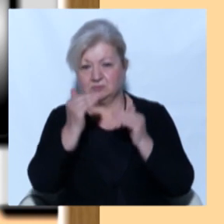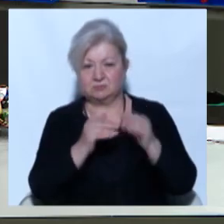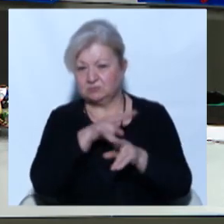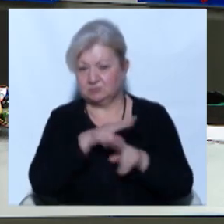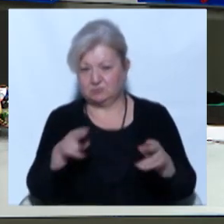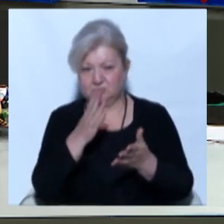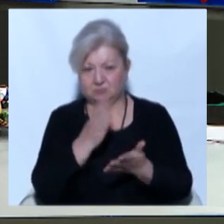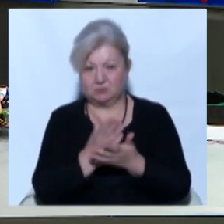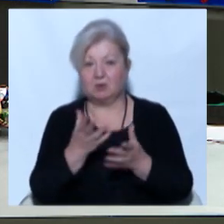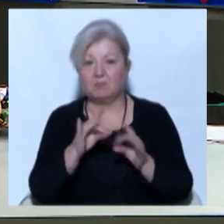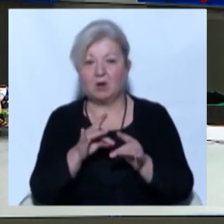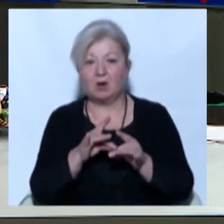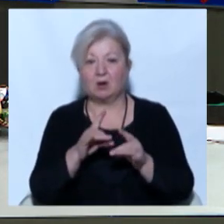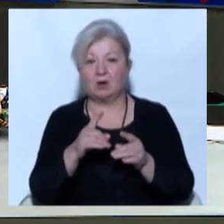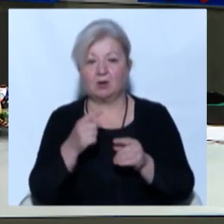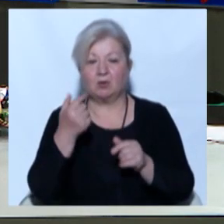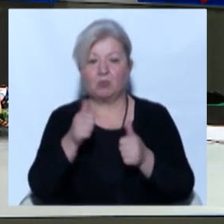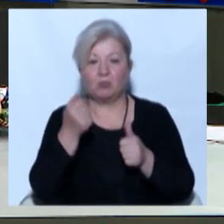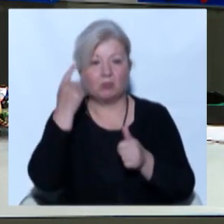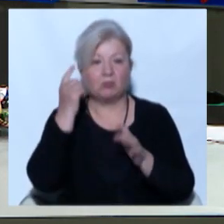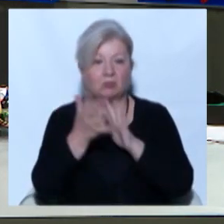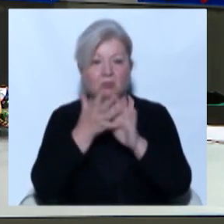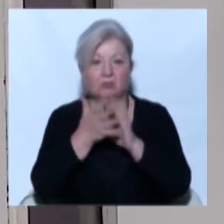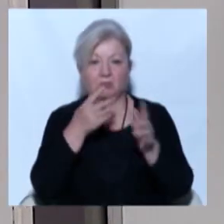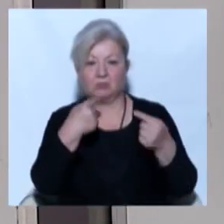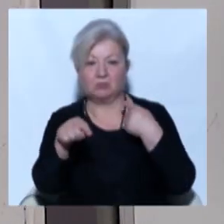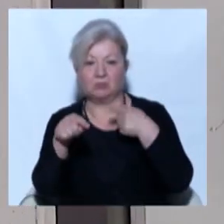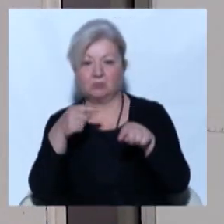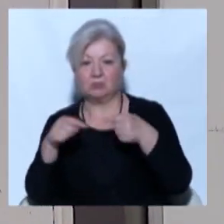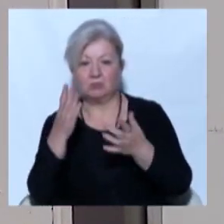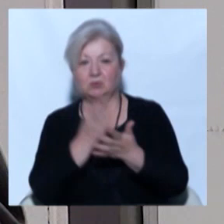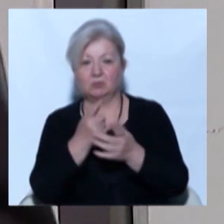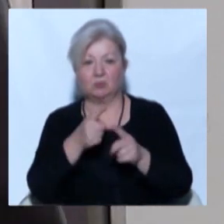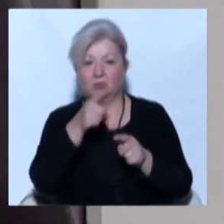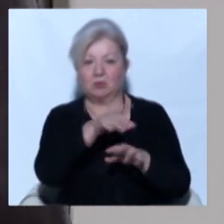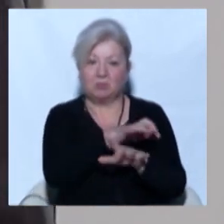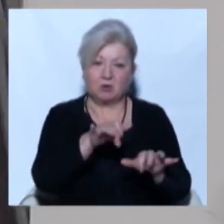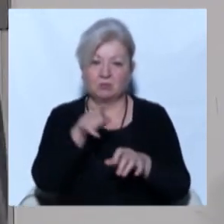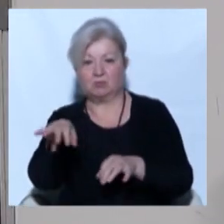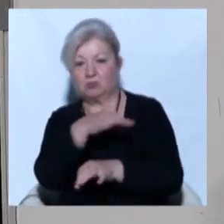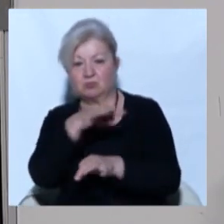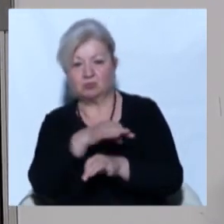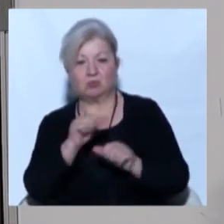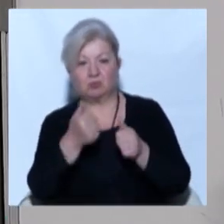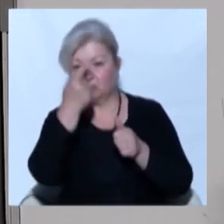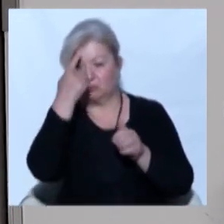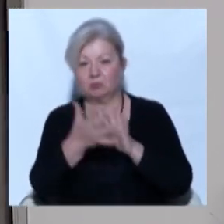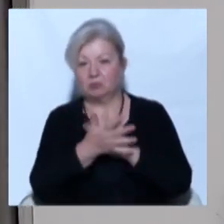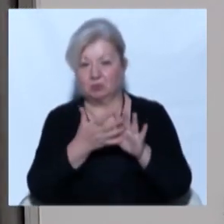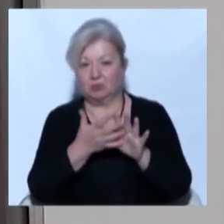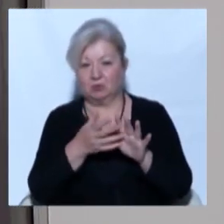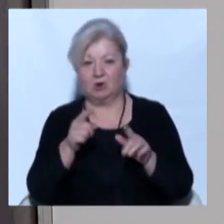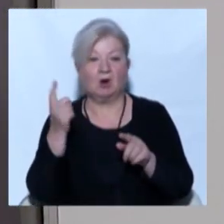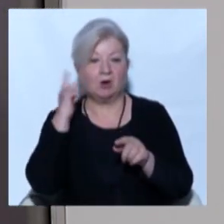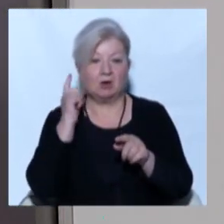აბა როგორ გავარჩევთ ერთმანეთისაგან? რითი ხვდებით რომ ეს სხვა ინსტრუმენტია? საქმე იმაშია რომ სიხშირე ერთნაირი აქვს, მაგრამ ამ ბგერას